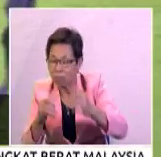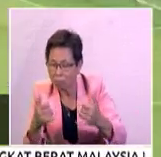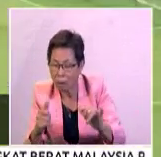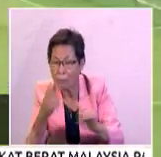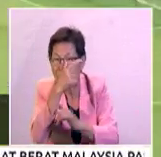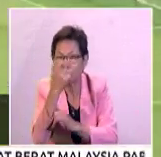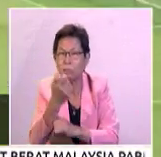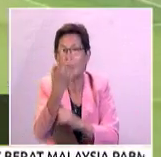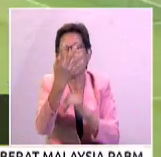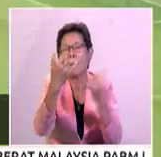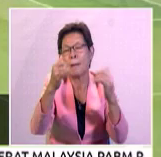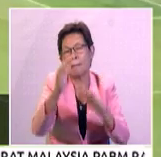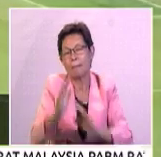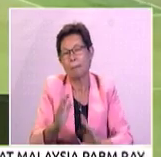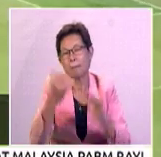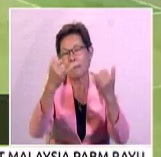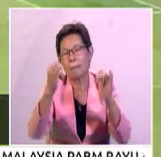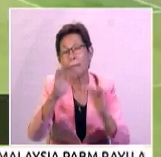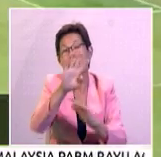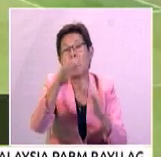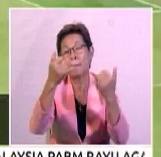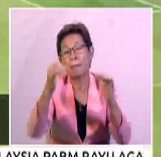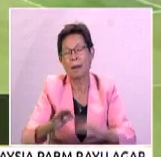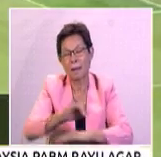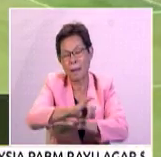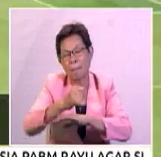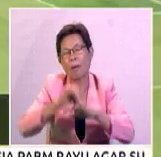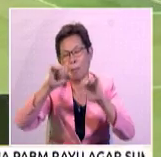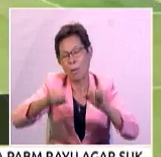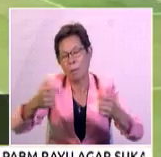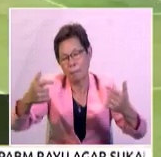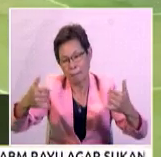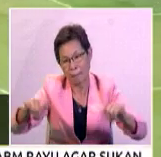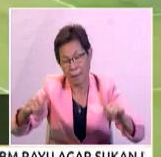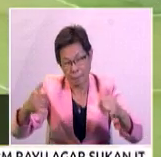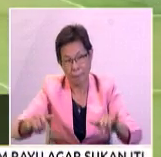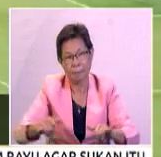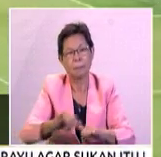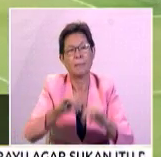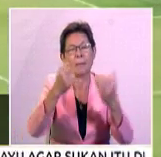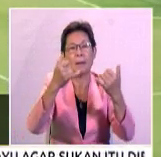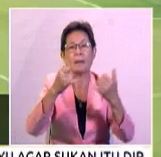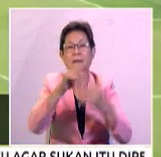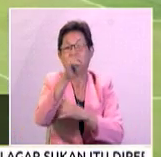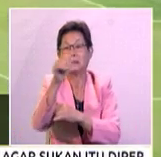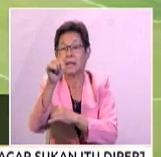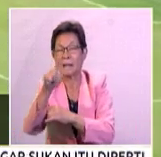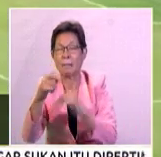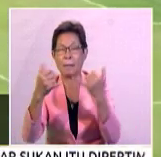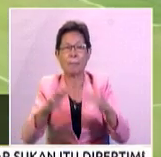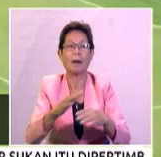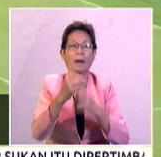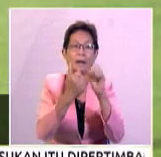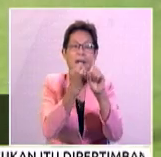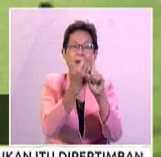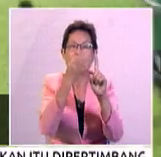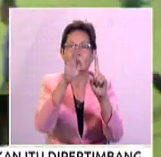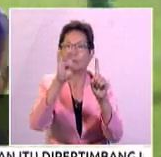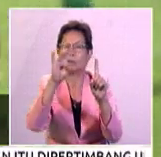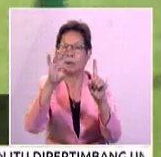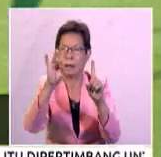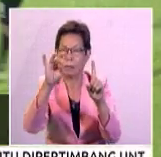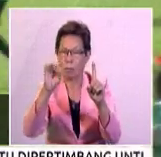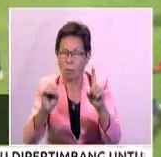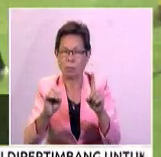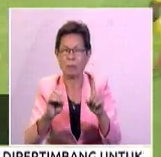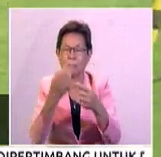hanya 4 pemain import sahaja dibenarkan bermain. Zainal Abidin yang juga pemain kebangsaan era 80-an dan 90-an berkata persiapan